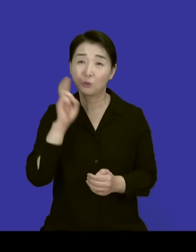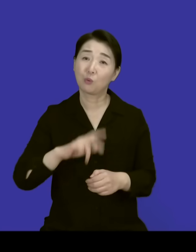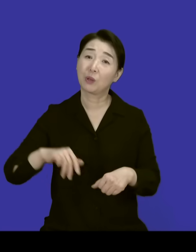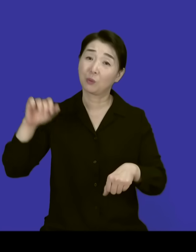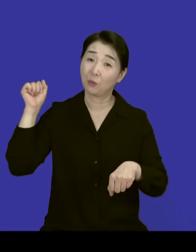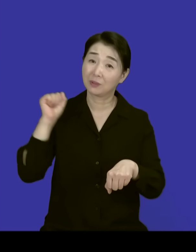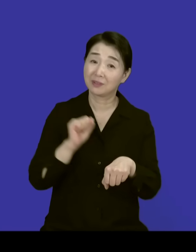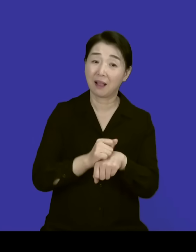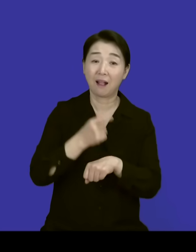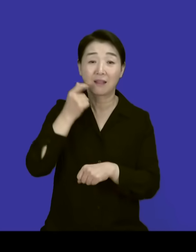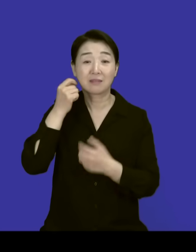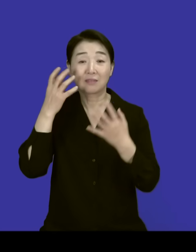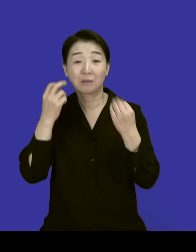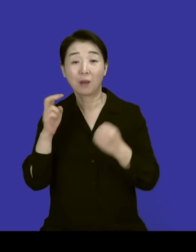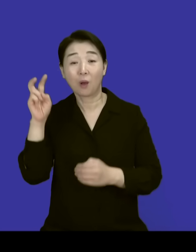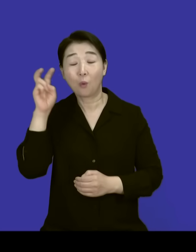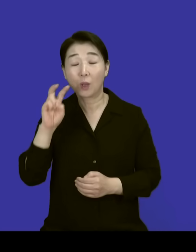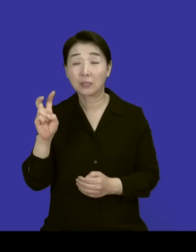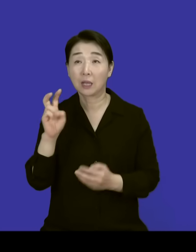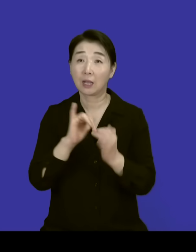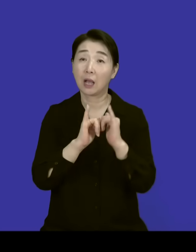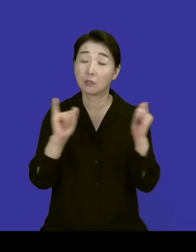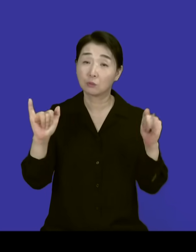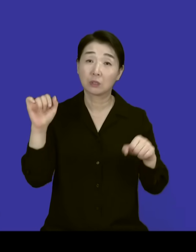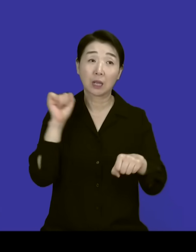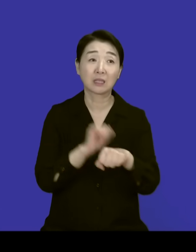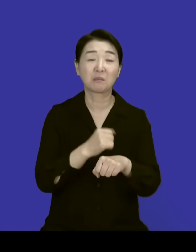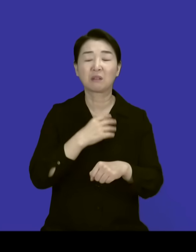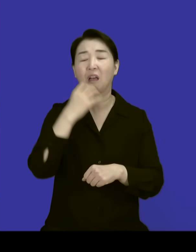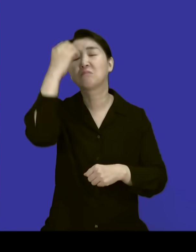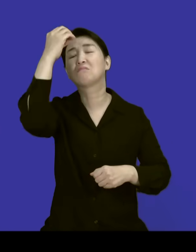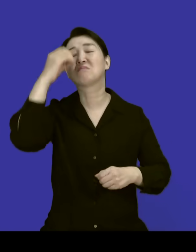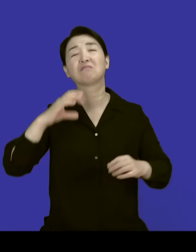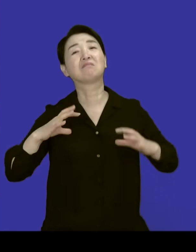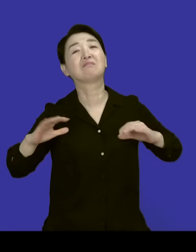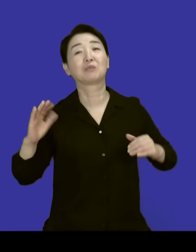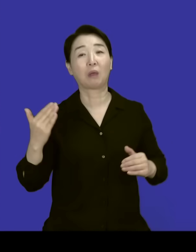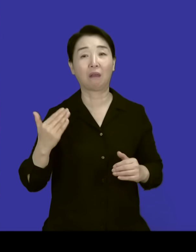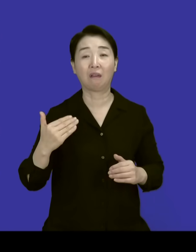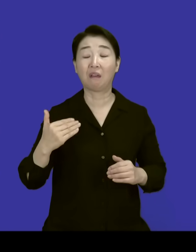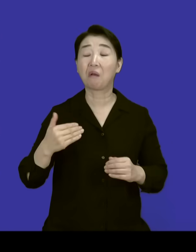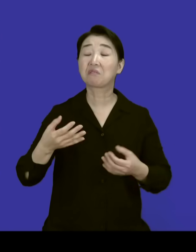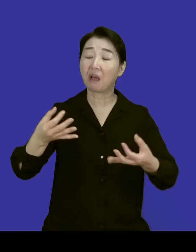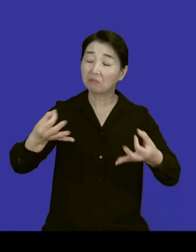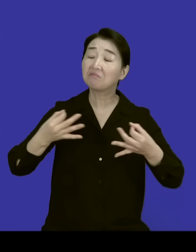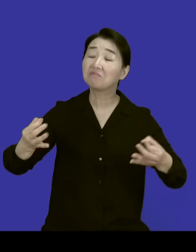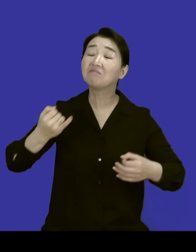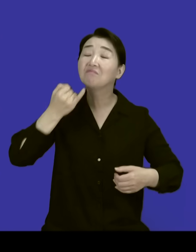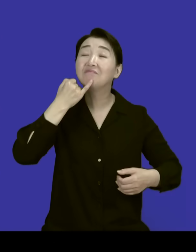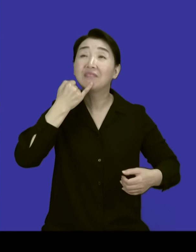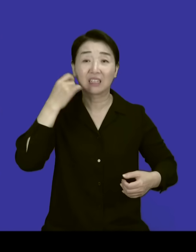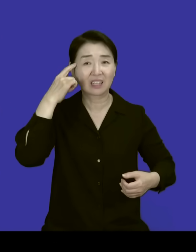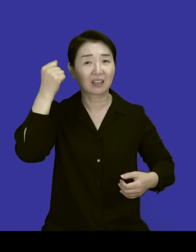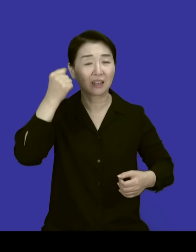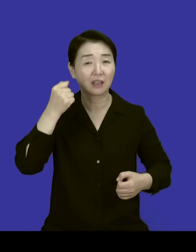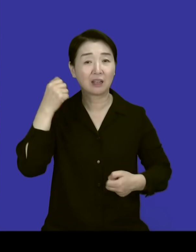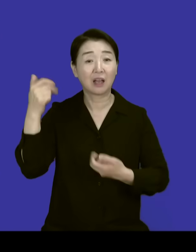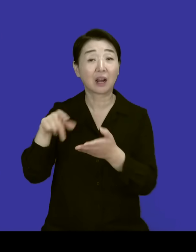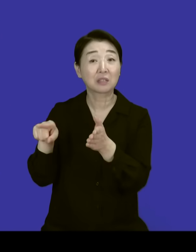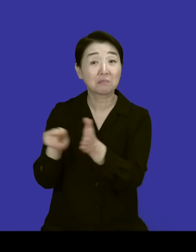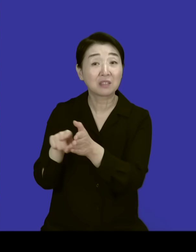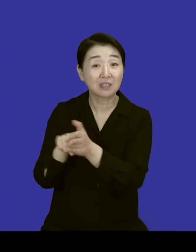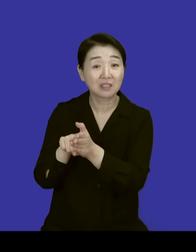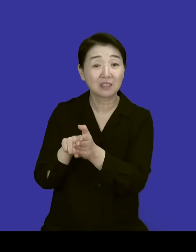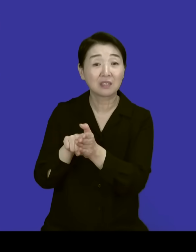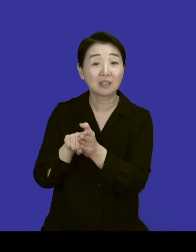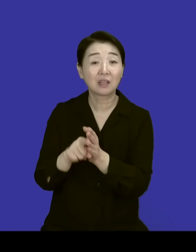되고 예. 회사 가수까지 다 잘 돼버리면 그렇죠. 얼마나 싸가지 없었겠어요. 그럼요. 그리고 역시 건방지고. 난 다 돼. 이렇게 네. 됐겠죠. 예. 하나님 믿지.